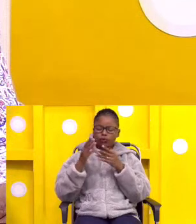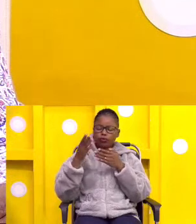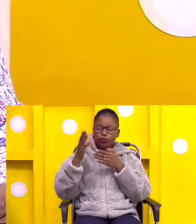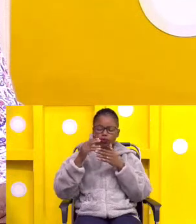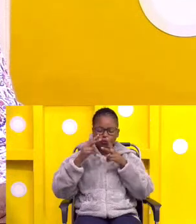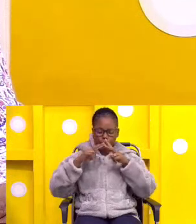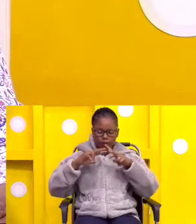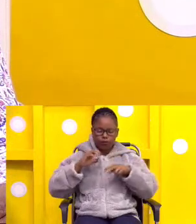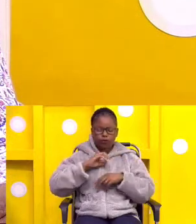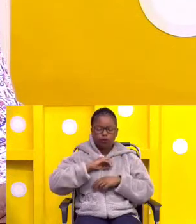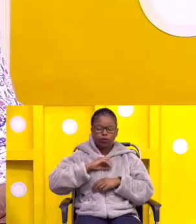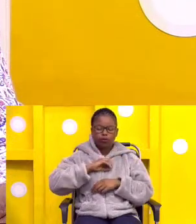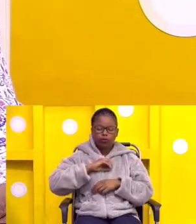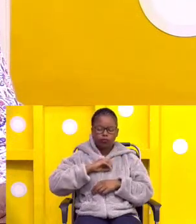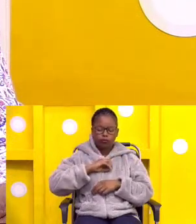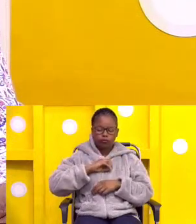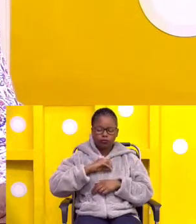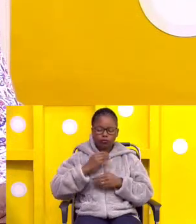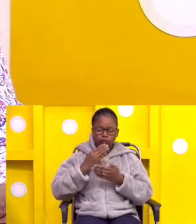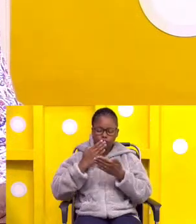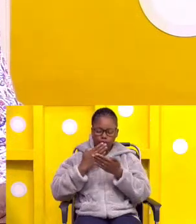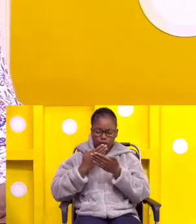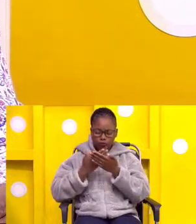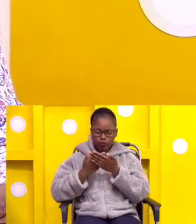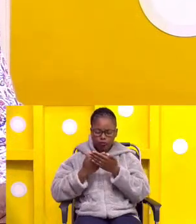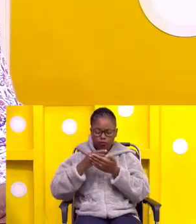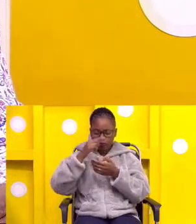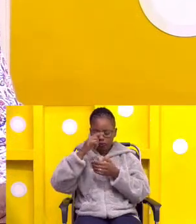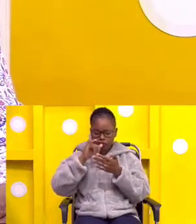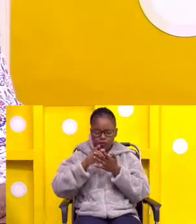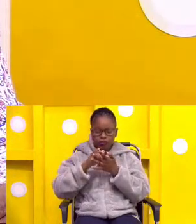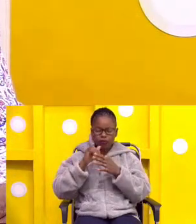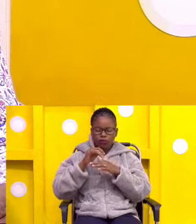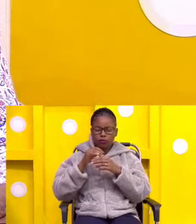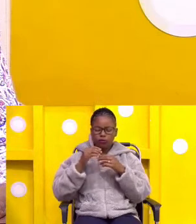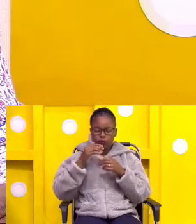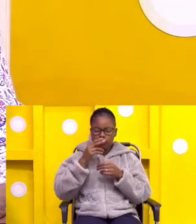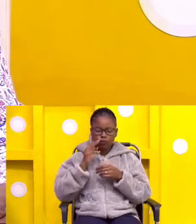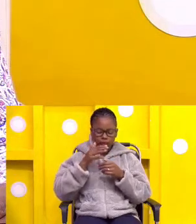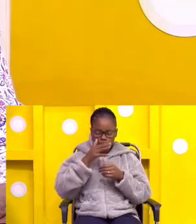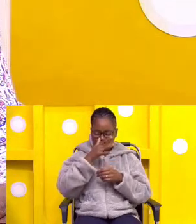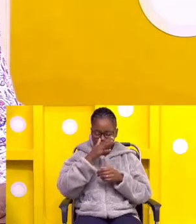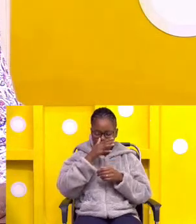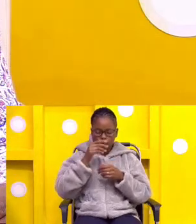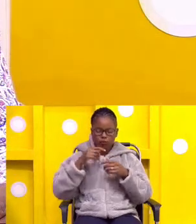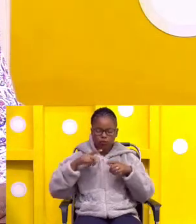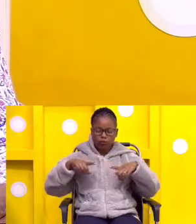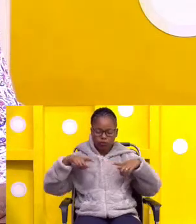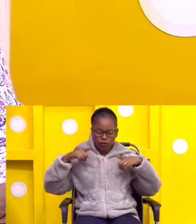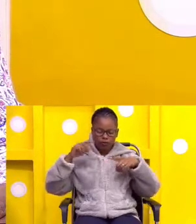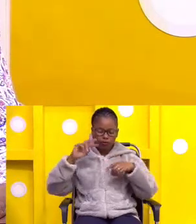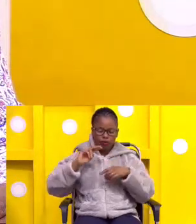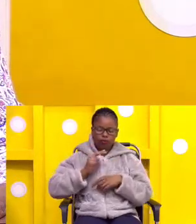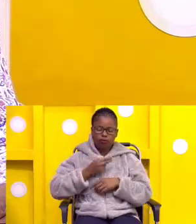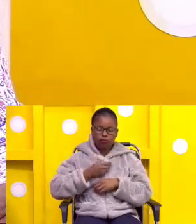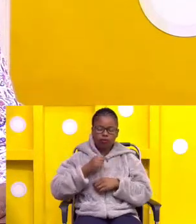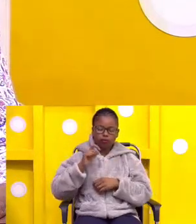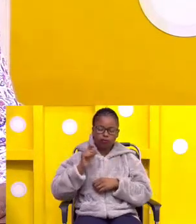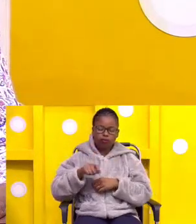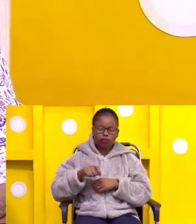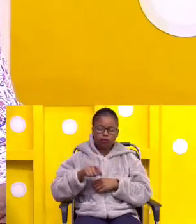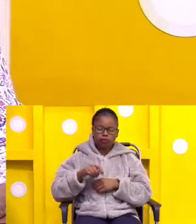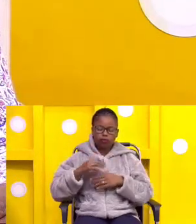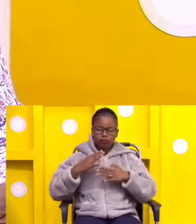thayũ. Twagũcokeria ngatho na twaiga ti itherũ we nĩwe Ngai witũ Ngai ũrĩa tũgũtũrĩra. Mĩĩrĩ ĩno